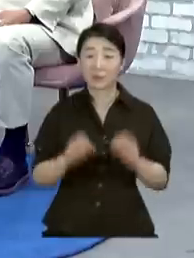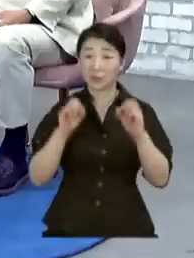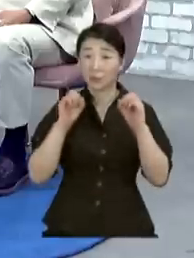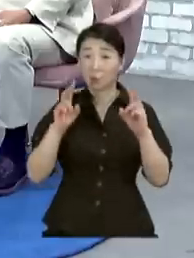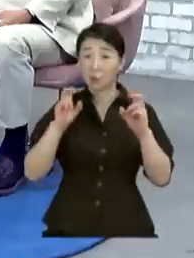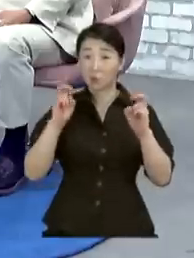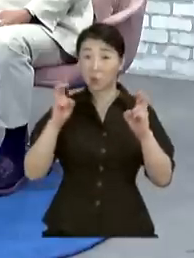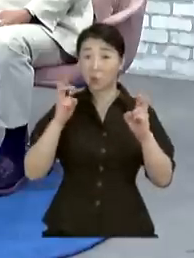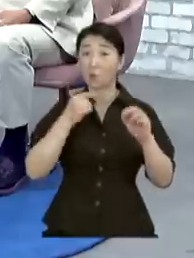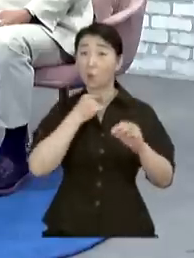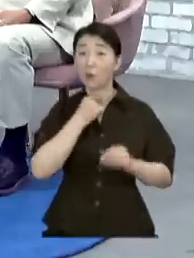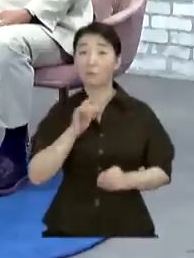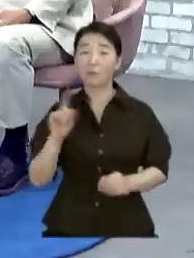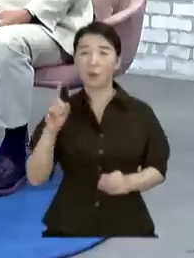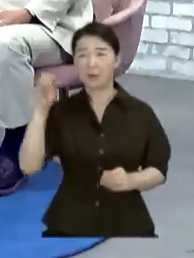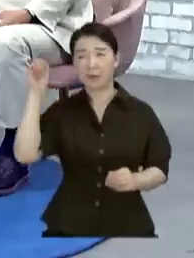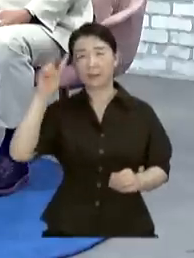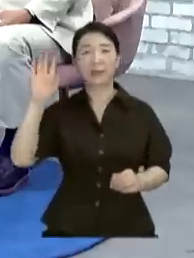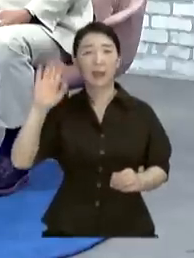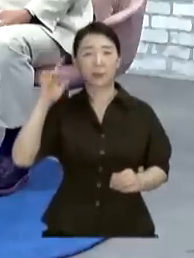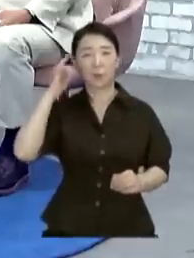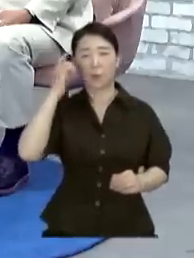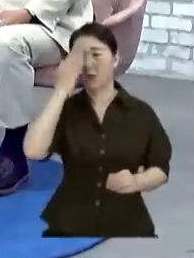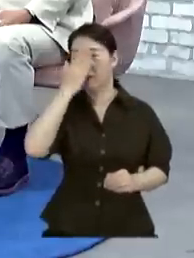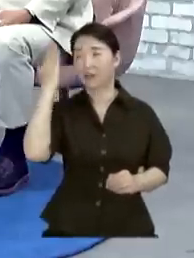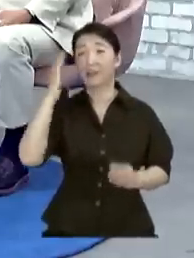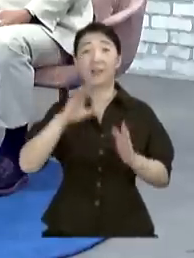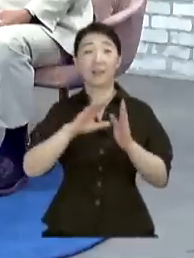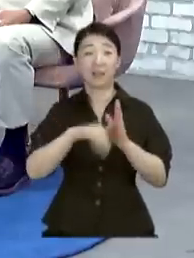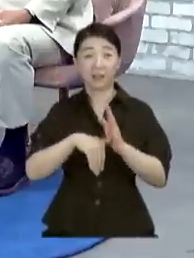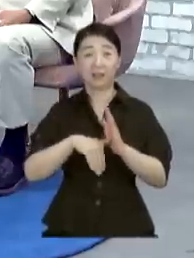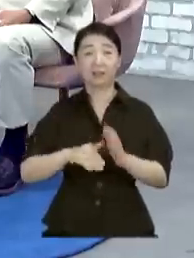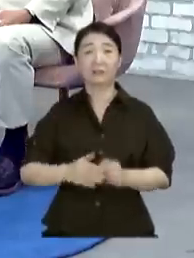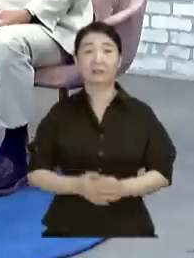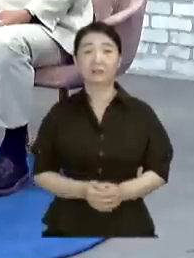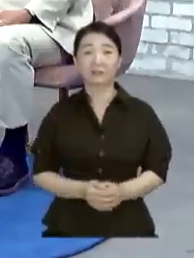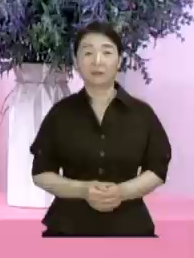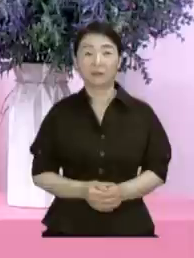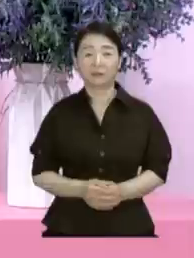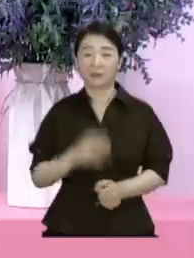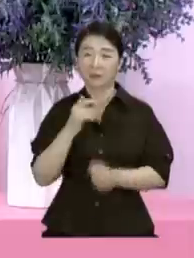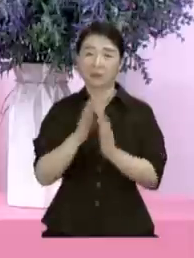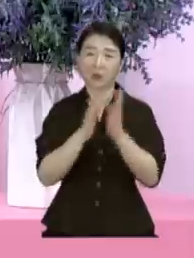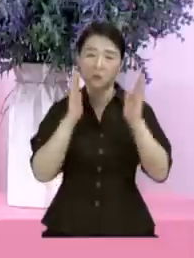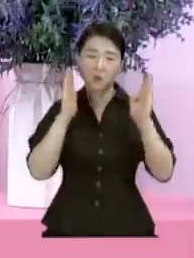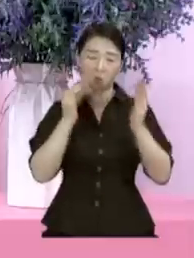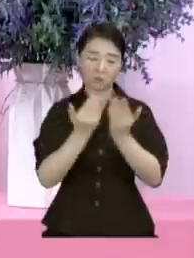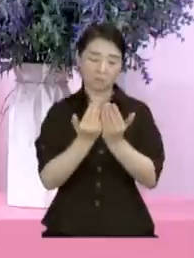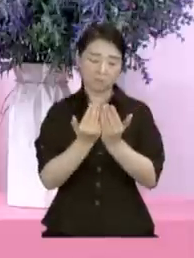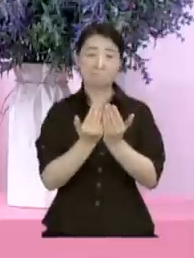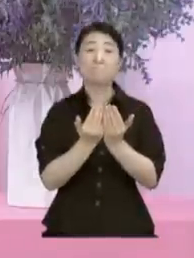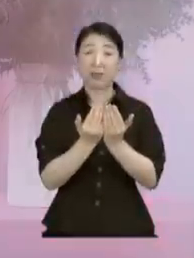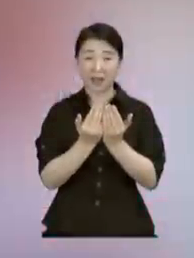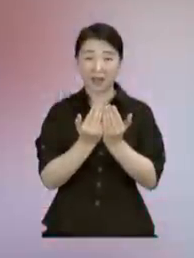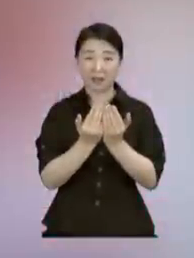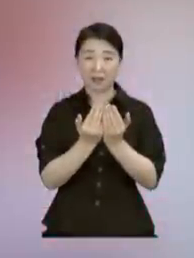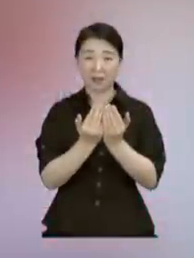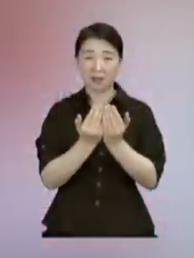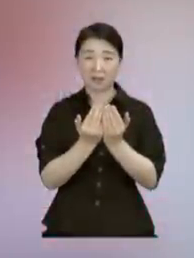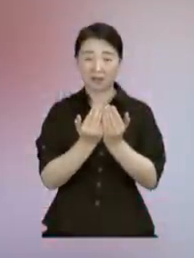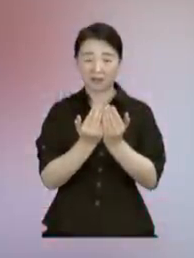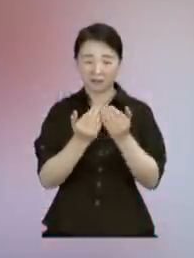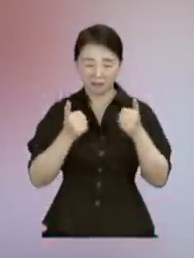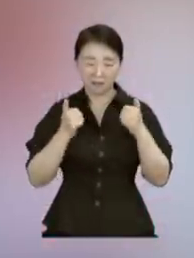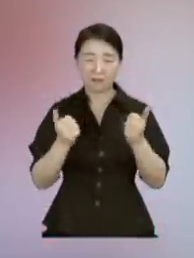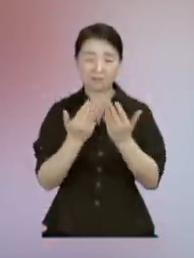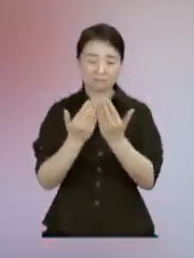선교의 꿈은 그냥 갑자기 꾸게 된 건 아니고 청년 때. 네. 청년 때 성경 공부를 하드하게 시켰어요. 그래서 성경 공부에